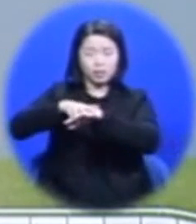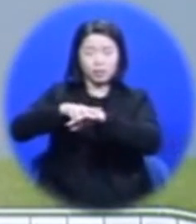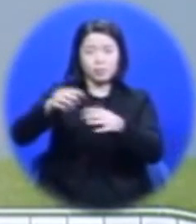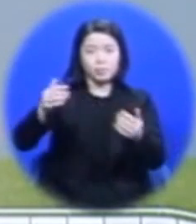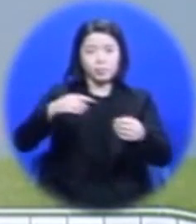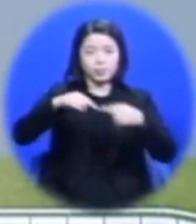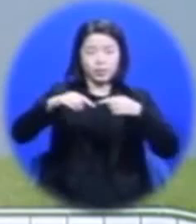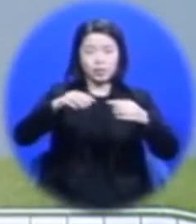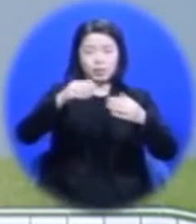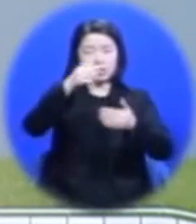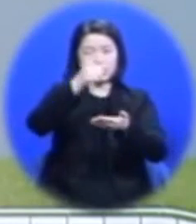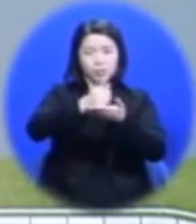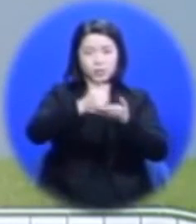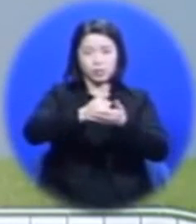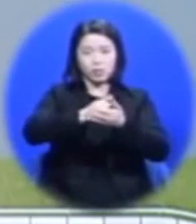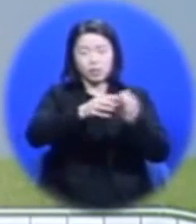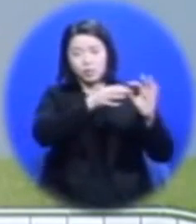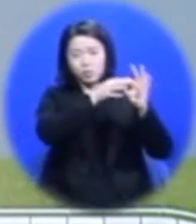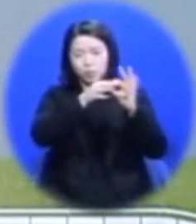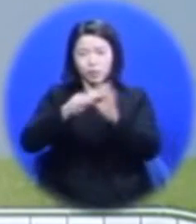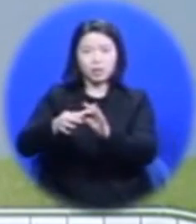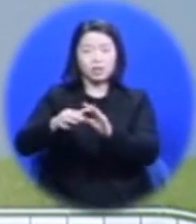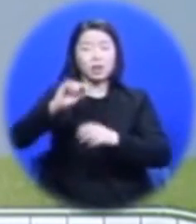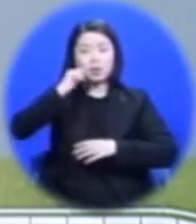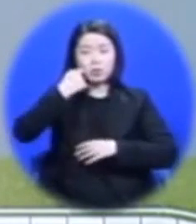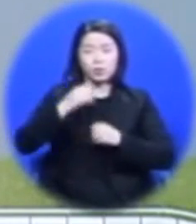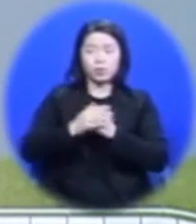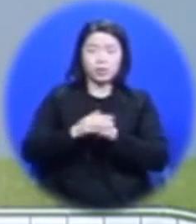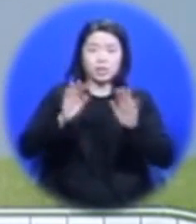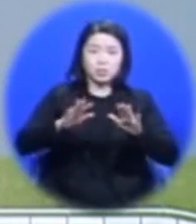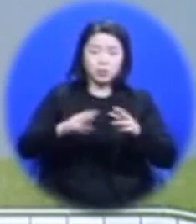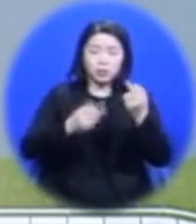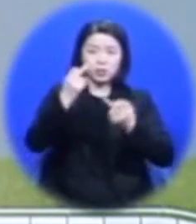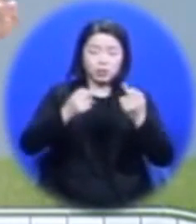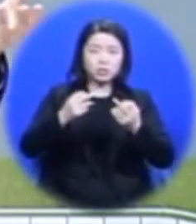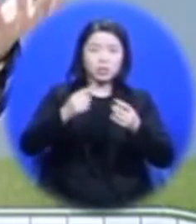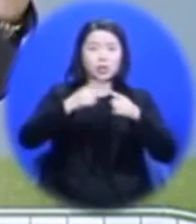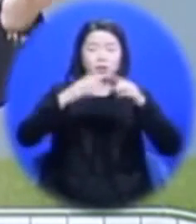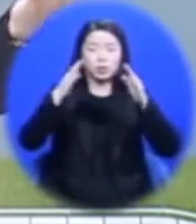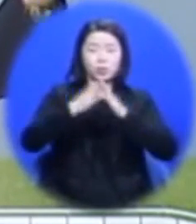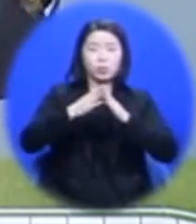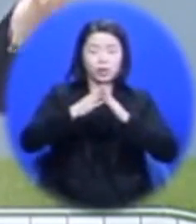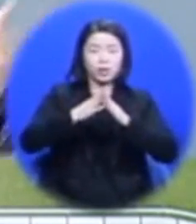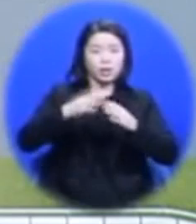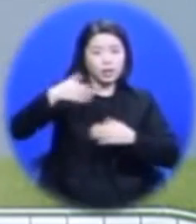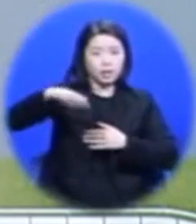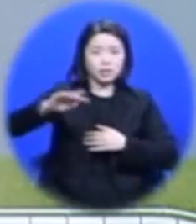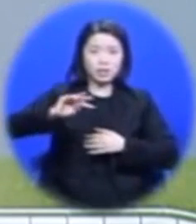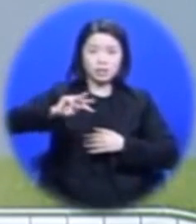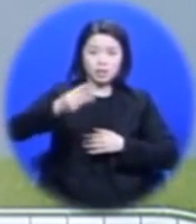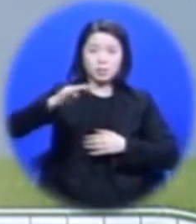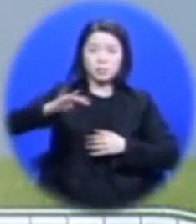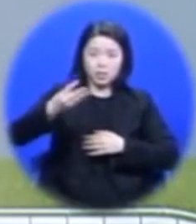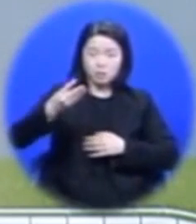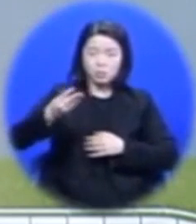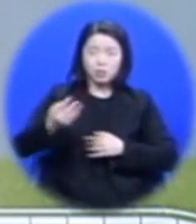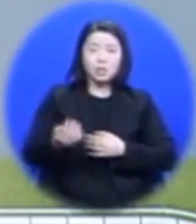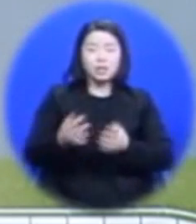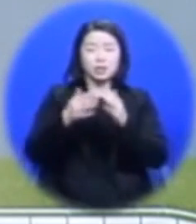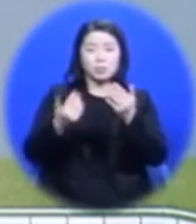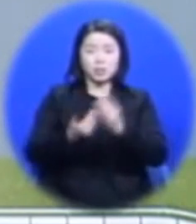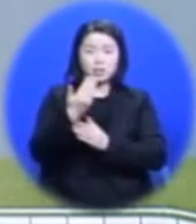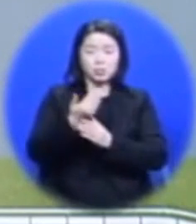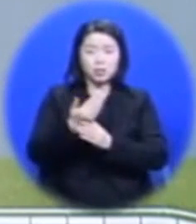잘 유지되기가 어려워요. 이번에도 아마 형제교회 가시겠다는 분이 한 3, 400명 일어나면 또 대혼란이